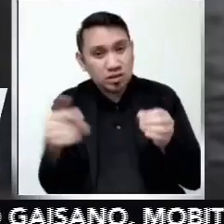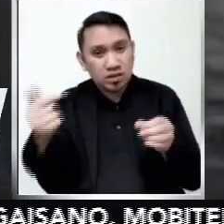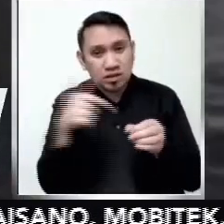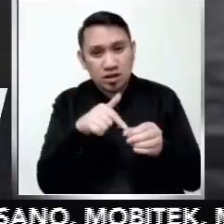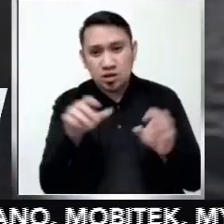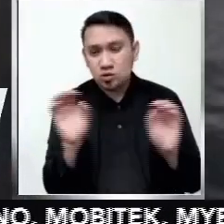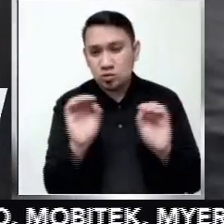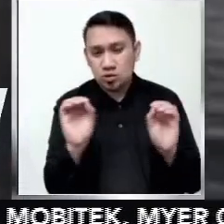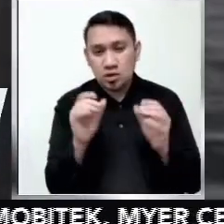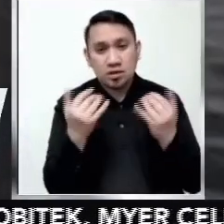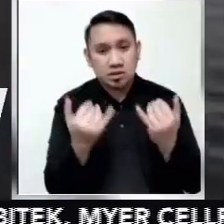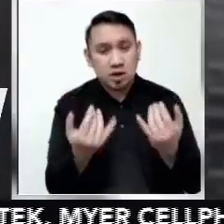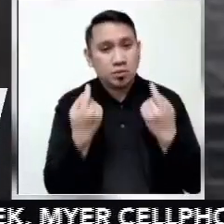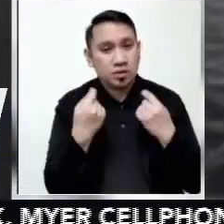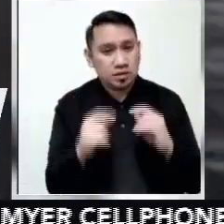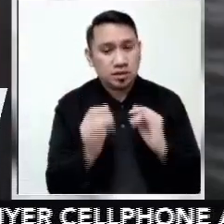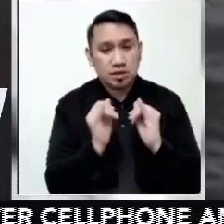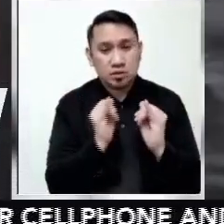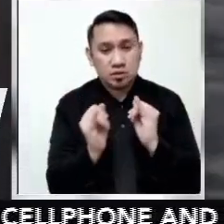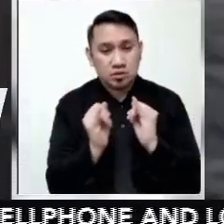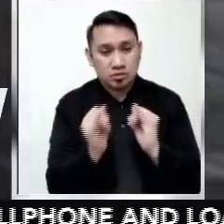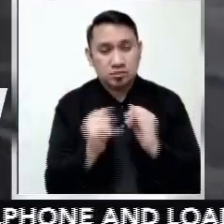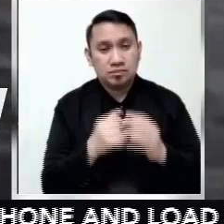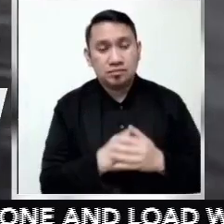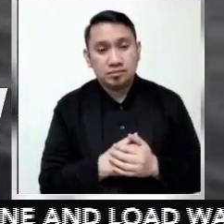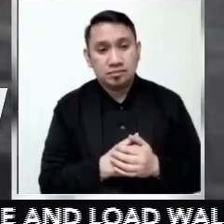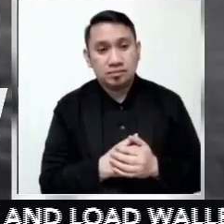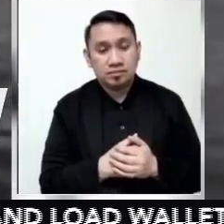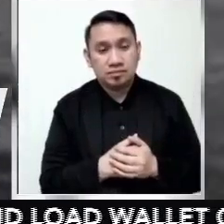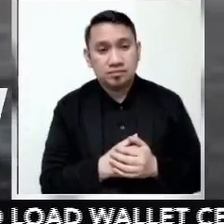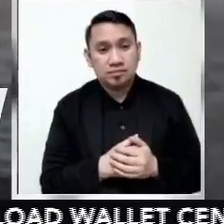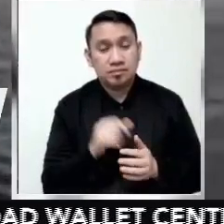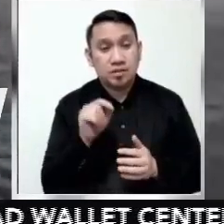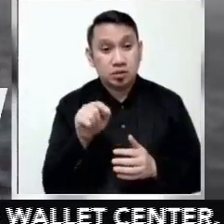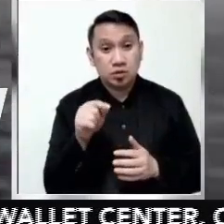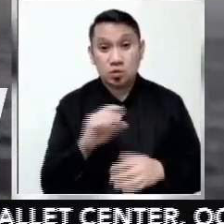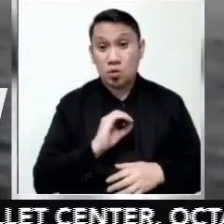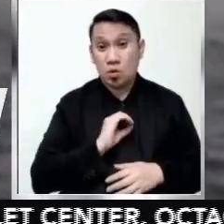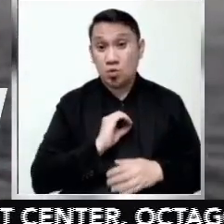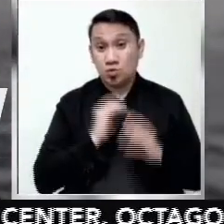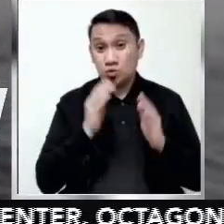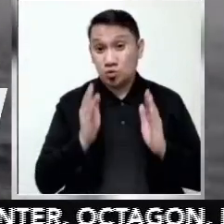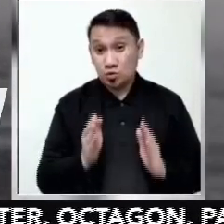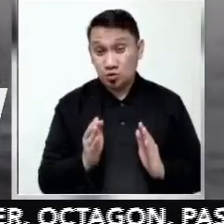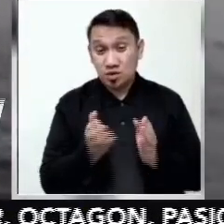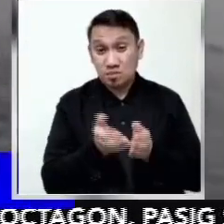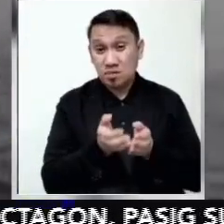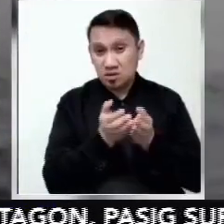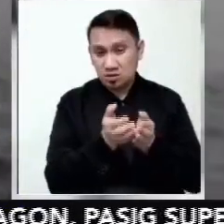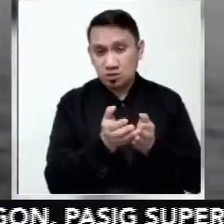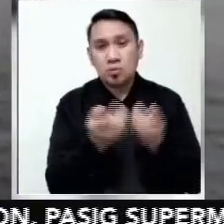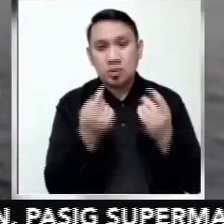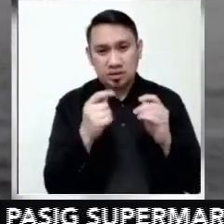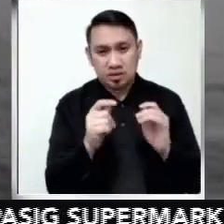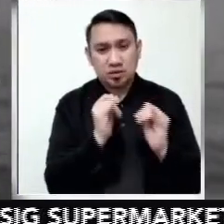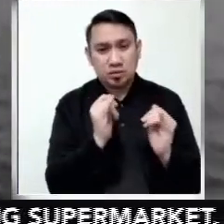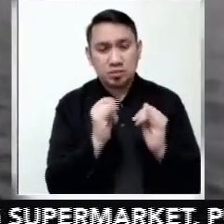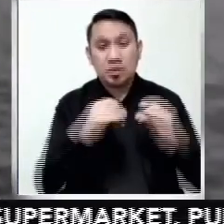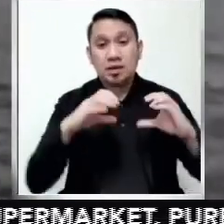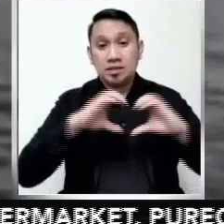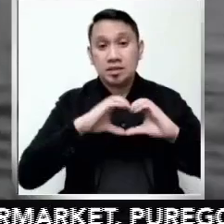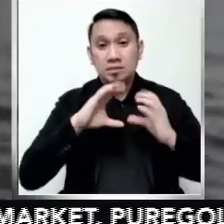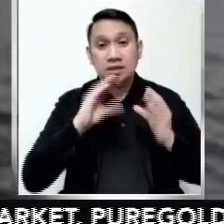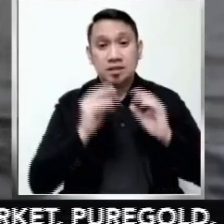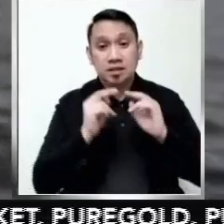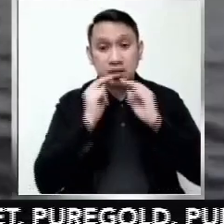ang pahayag ng Coast Shipping Lines Incorporated na may-ari ng barko. Para sa GMA Integrated News, Nico